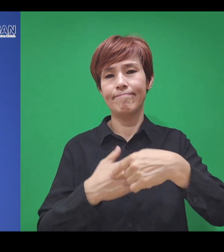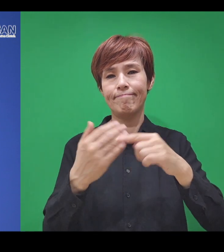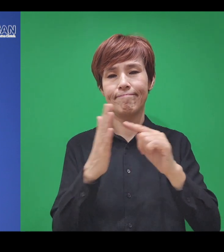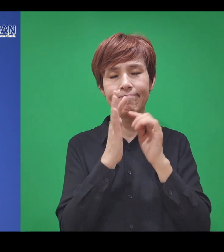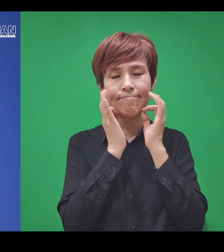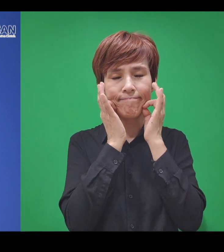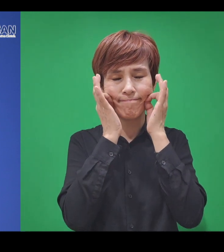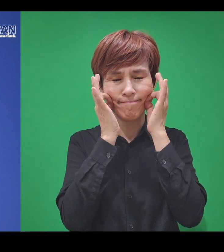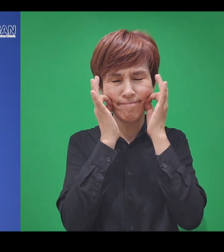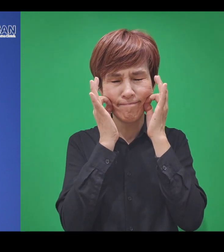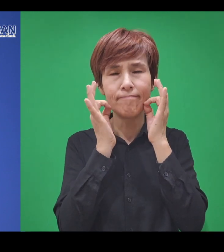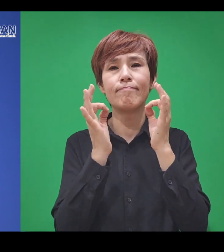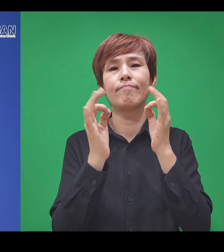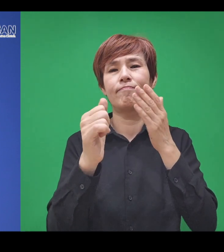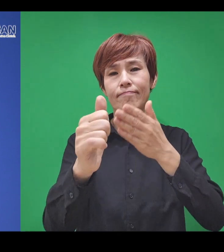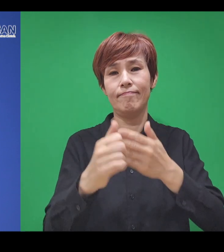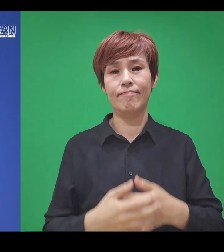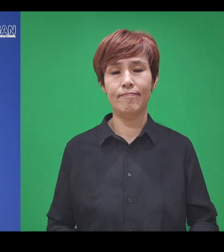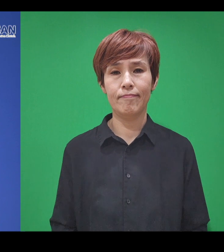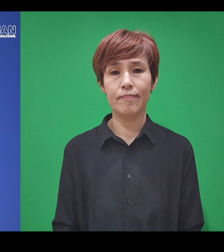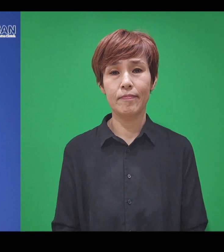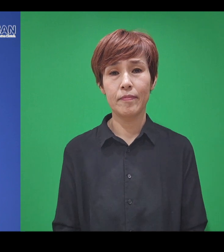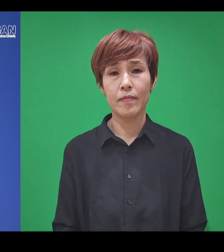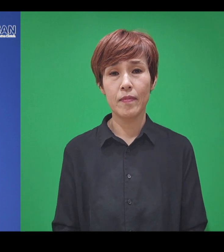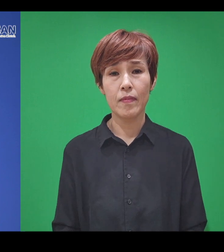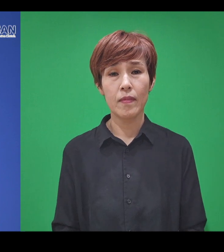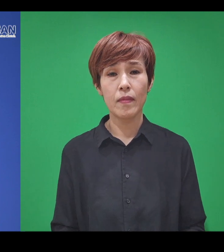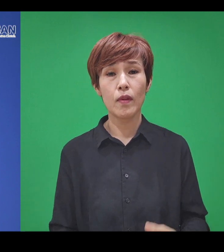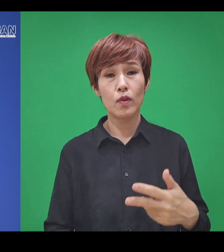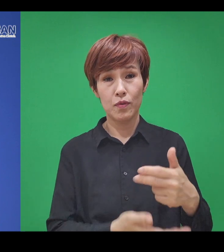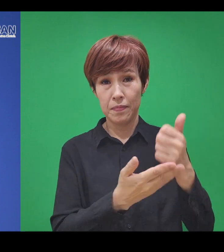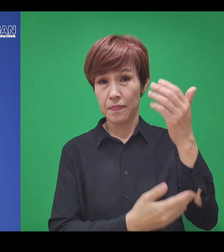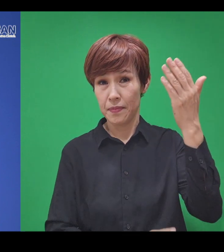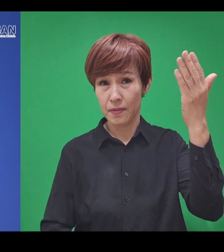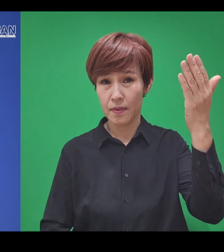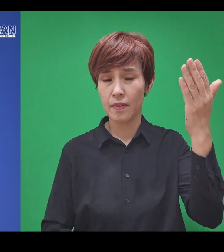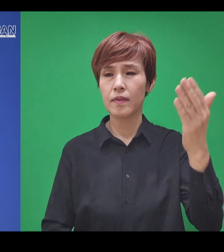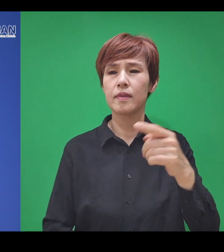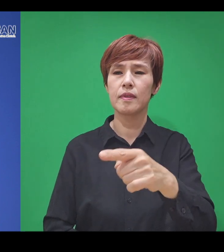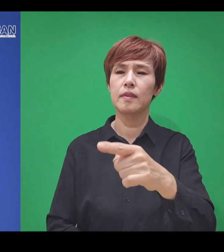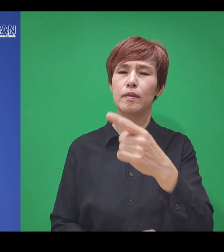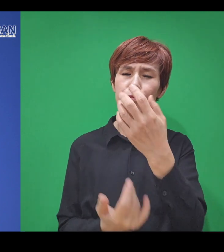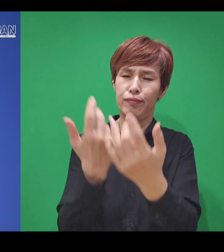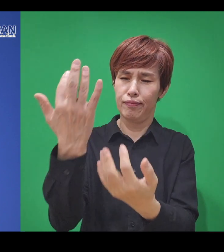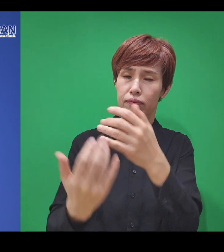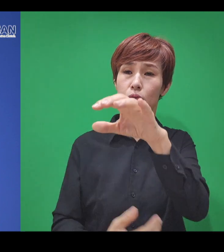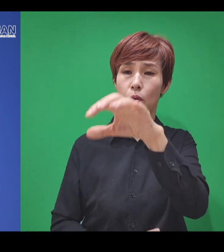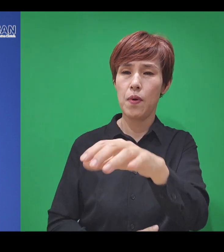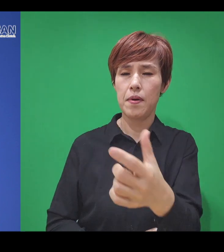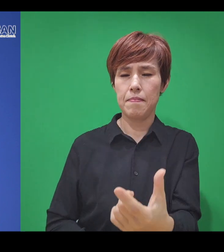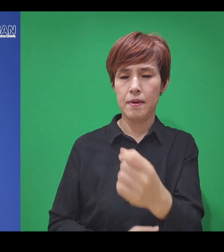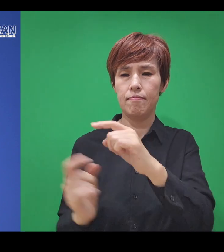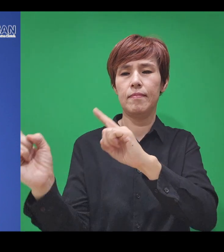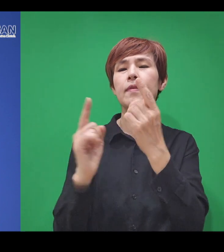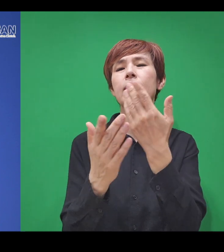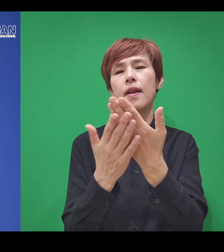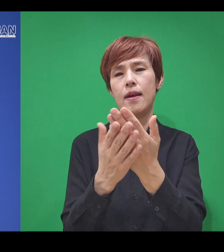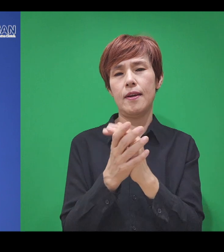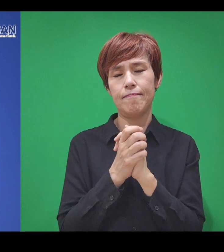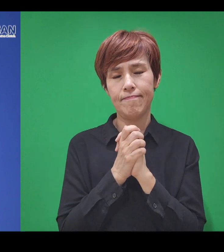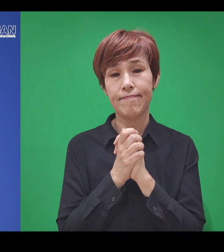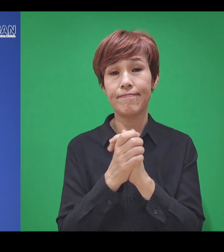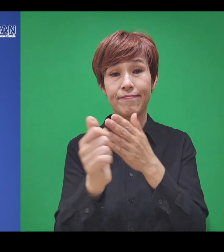좋겠습니다. 그리고 우리 구주께서 그 고통당한 지역을 속히 회복시켜 주시도록 여러분 일마다